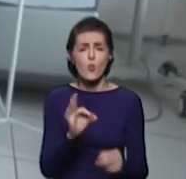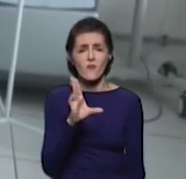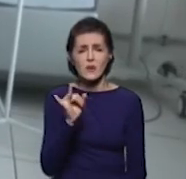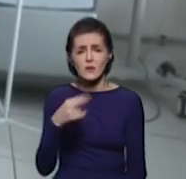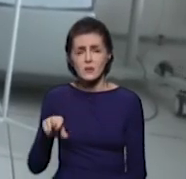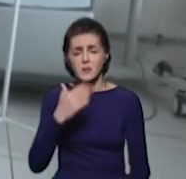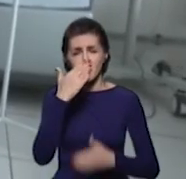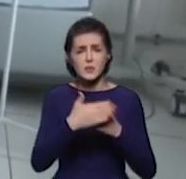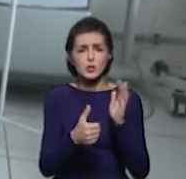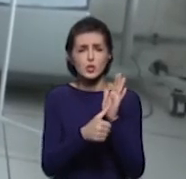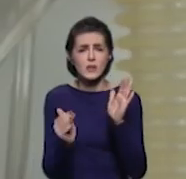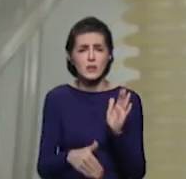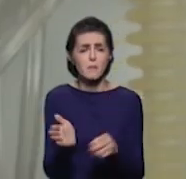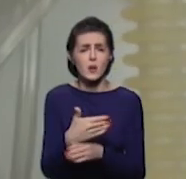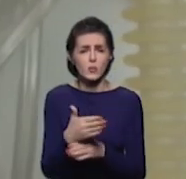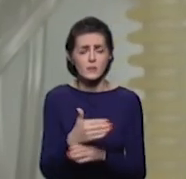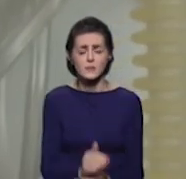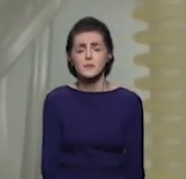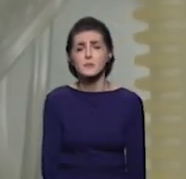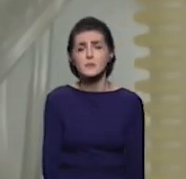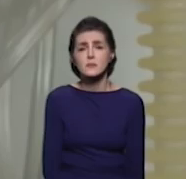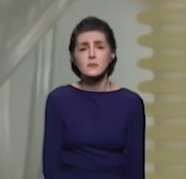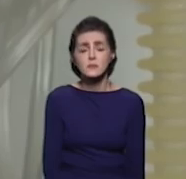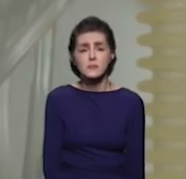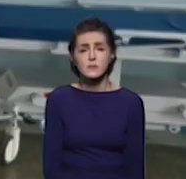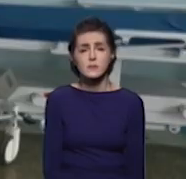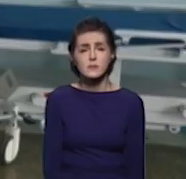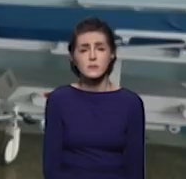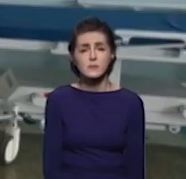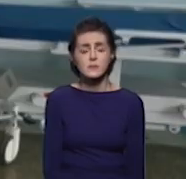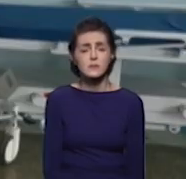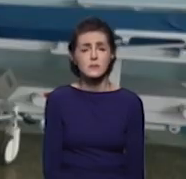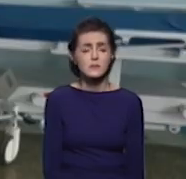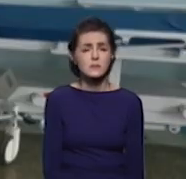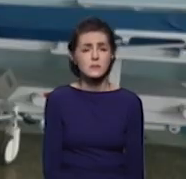понад 6 тисяч маріупольців. Максим Чумак, Владислав Борисов, телеканал «Донбас».